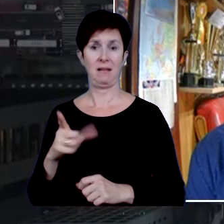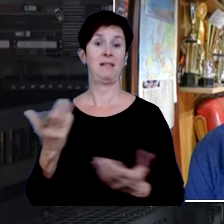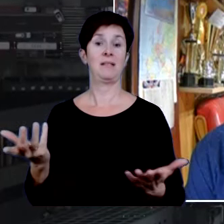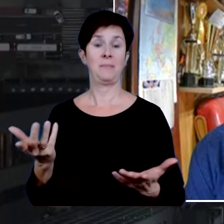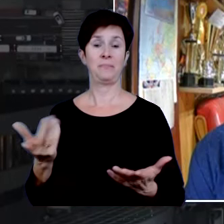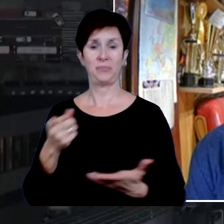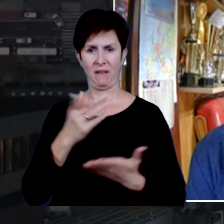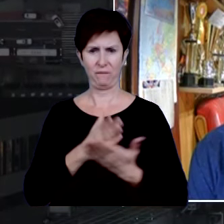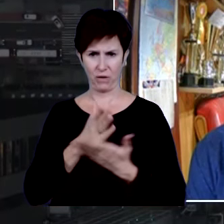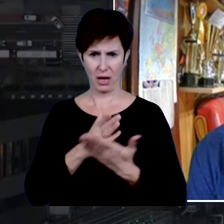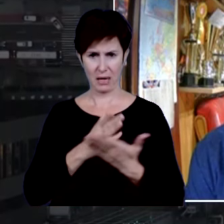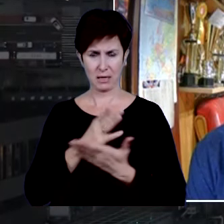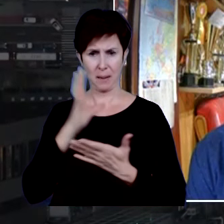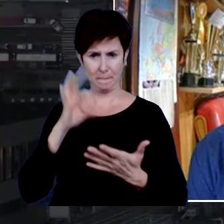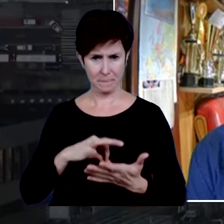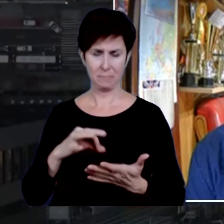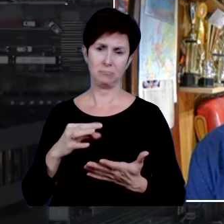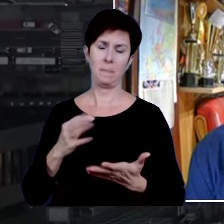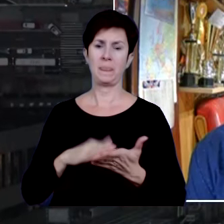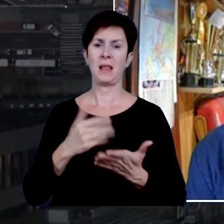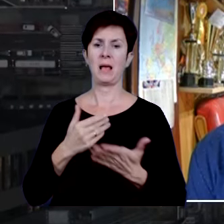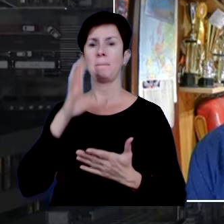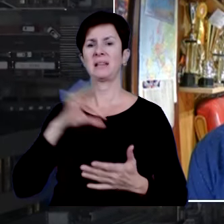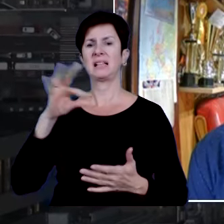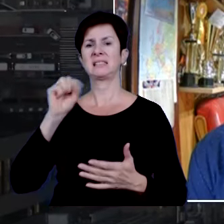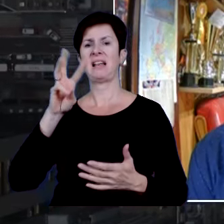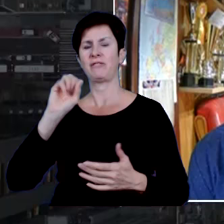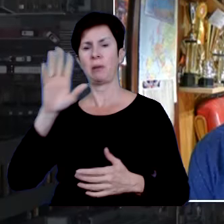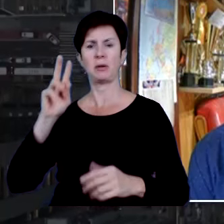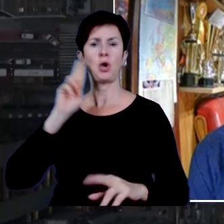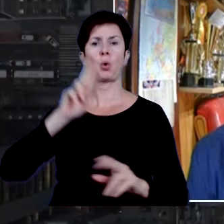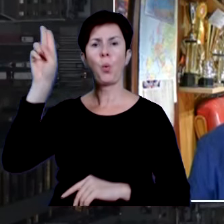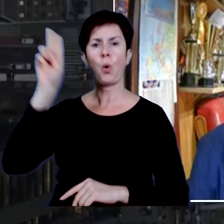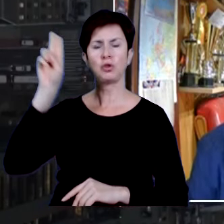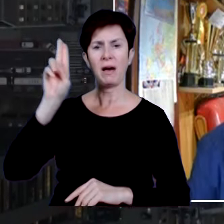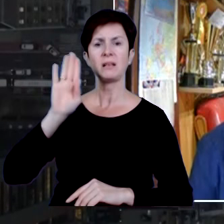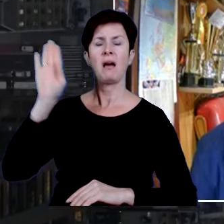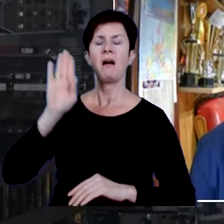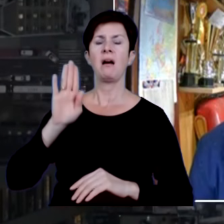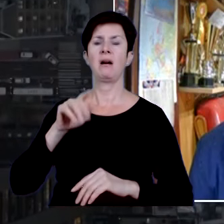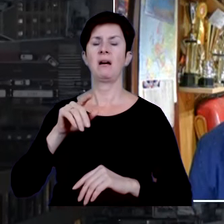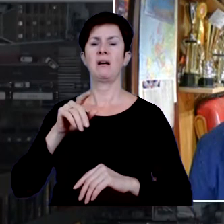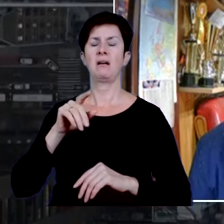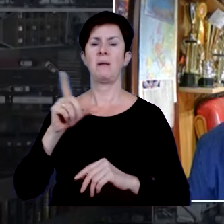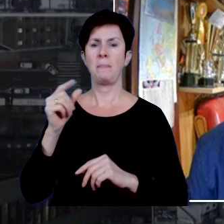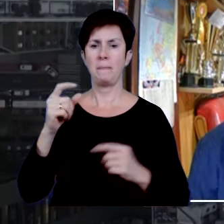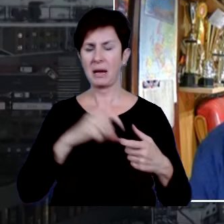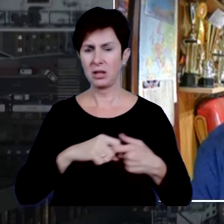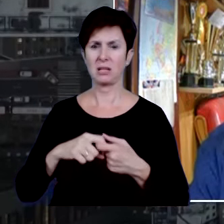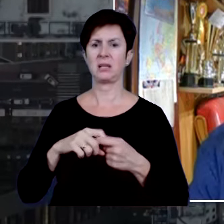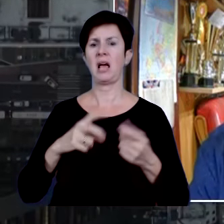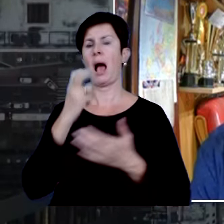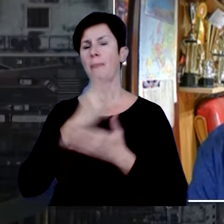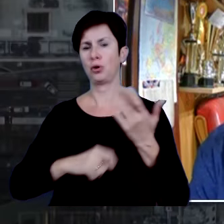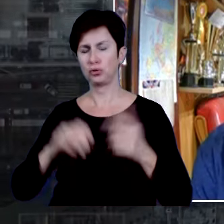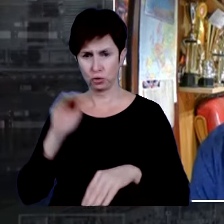pan, że pan na przykład Sawicki zagłosuje za związkami partnerskimi, za legalizacją aborcji, że znajdą się